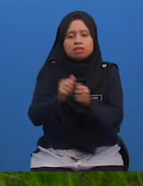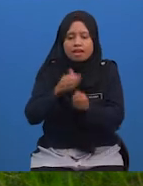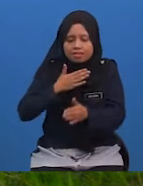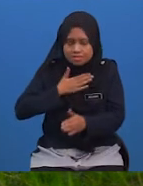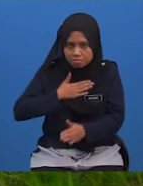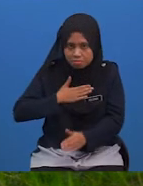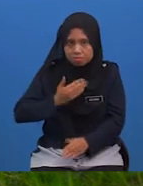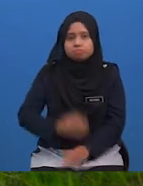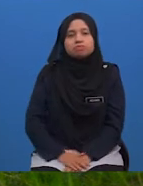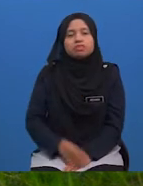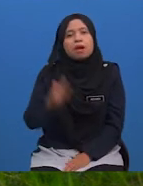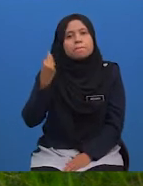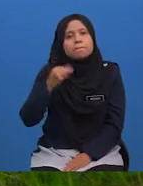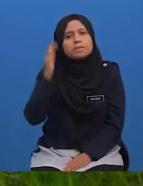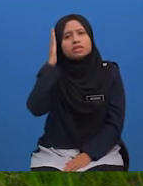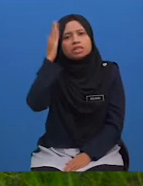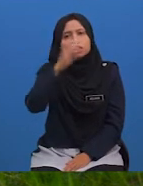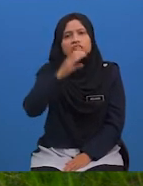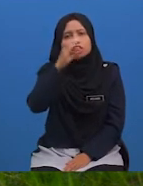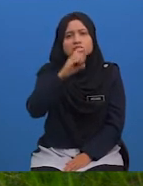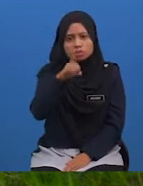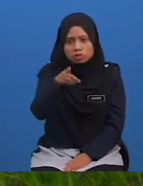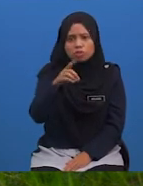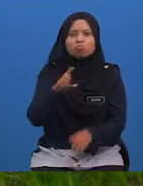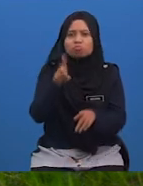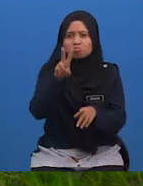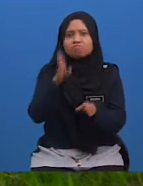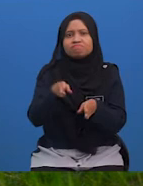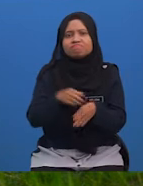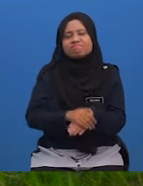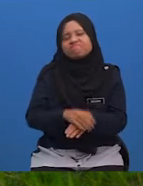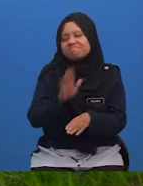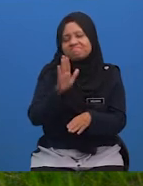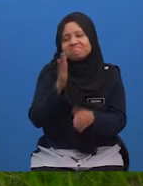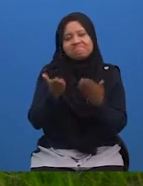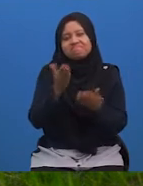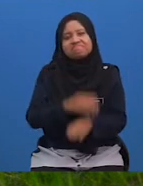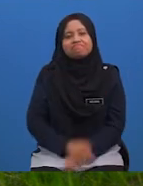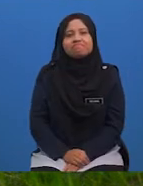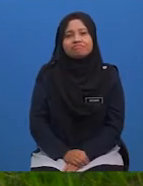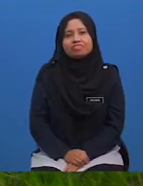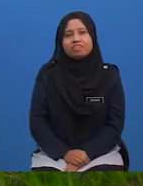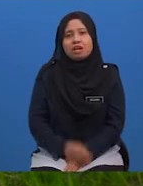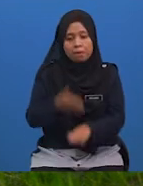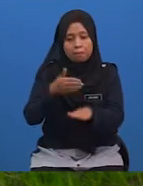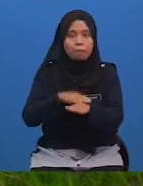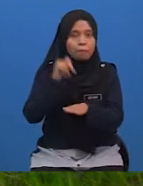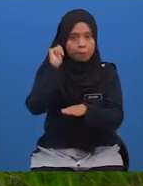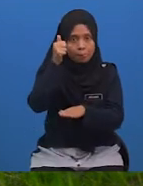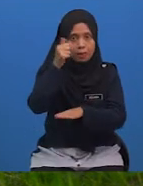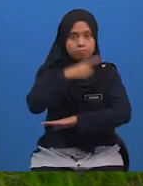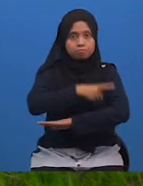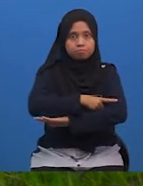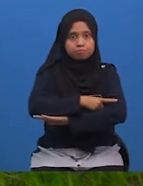kesabaran. Mereka akan mencari kamu berdua? Haha, tak mungkin. Pada keesokan